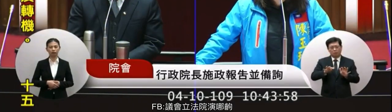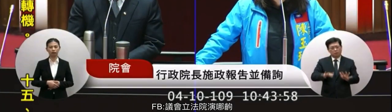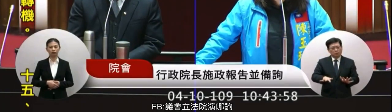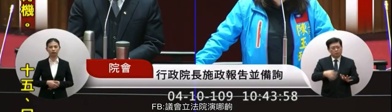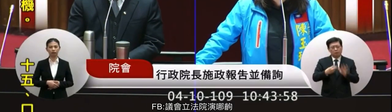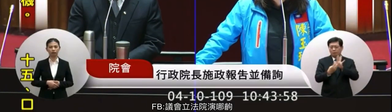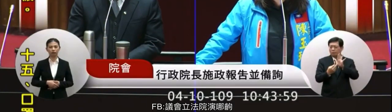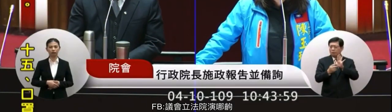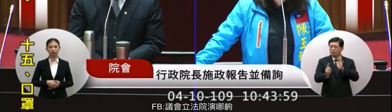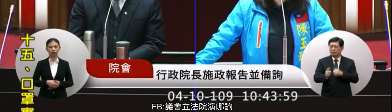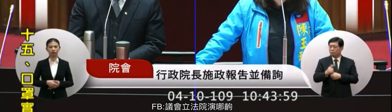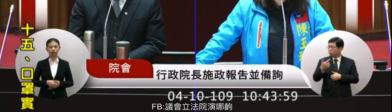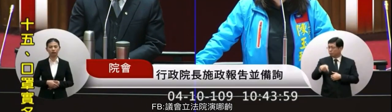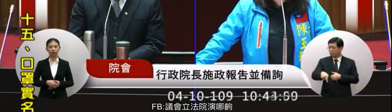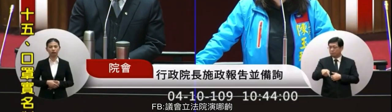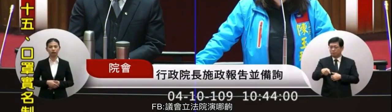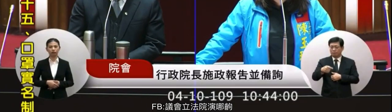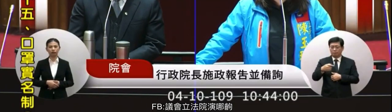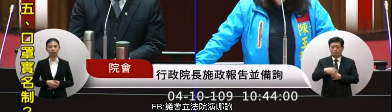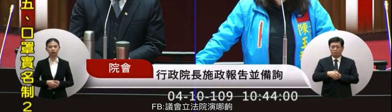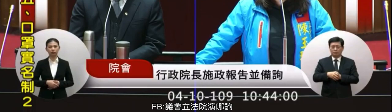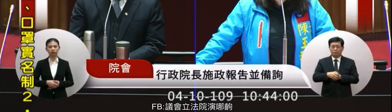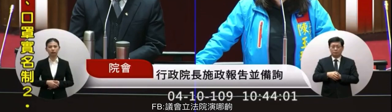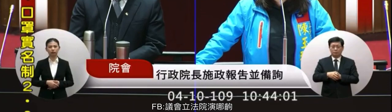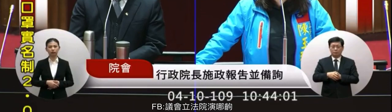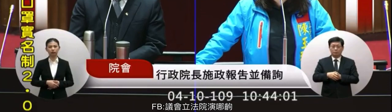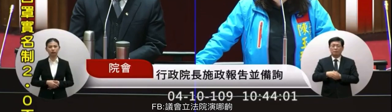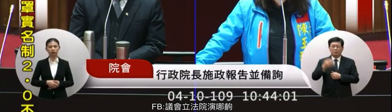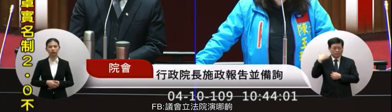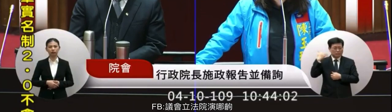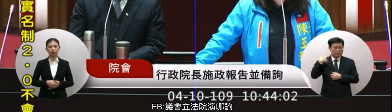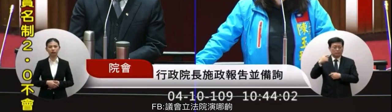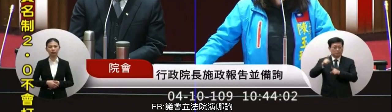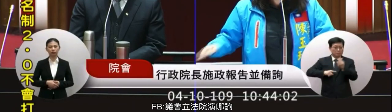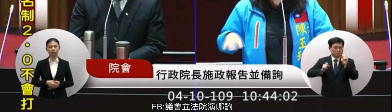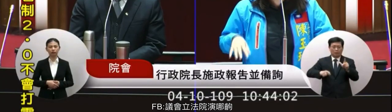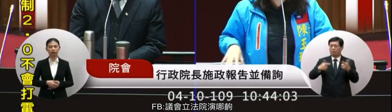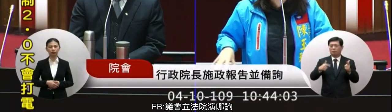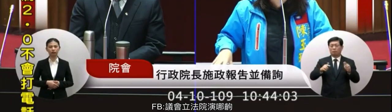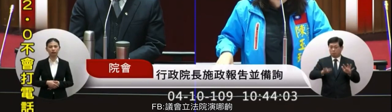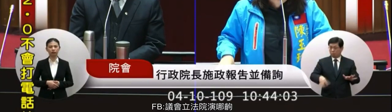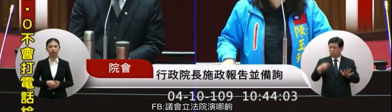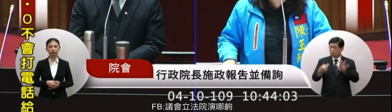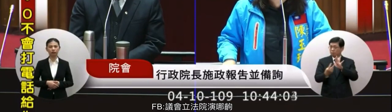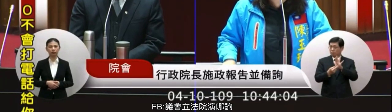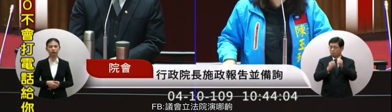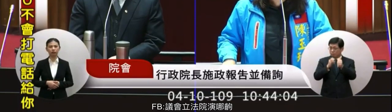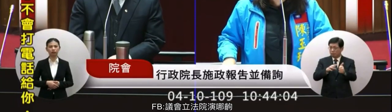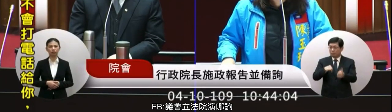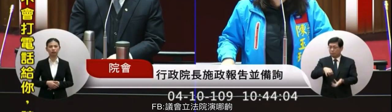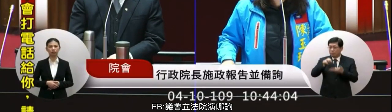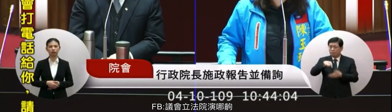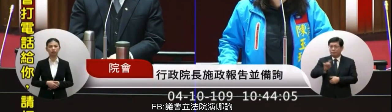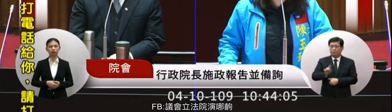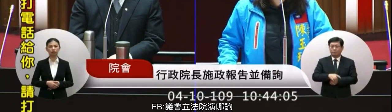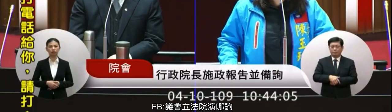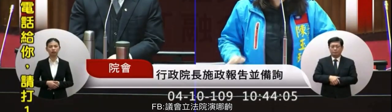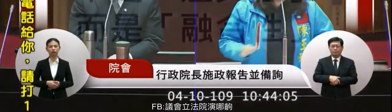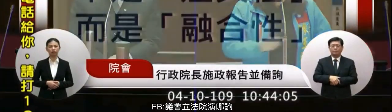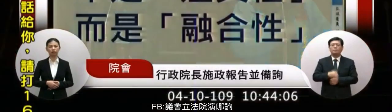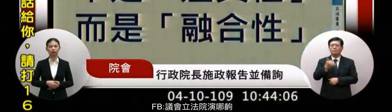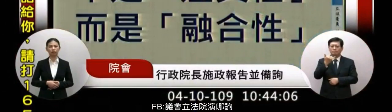天要强调的哈，不是在强调这个差异性，我今天在这里要特别提出来是，我们如